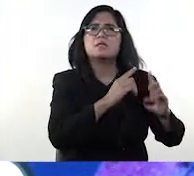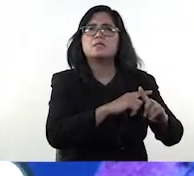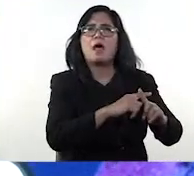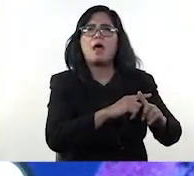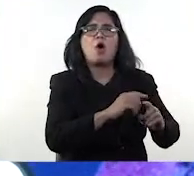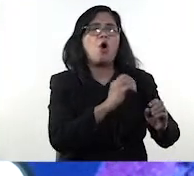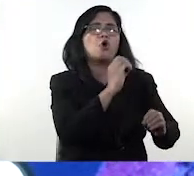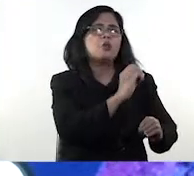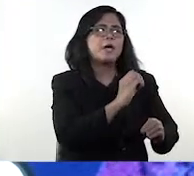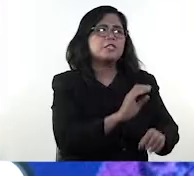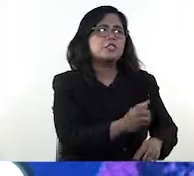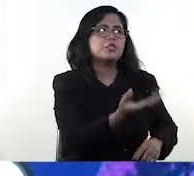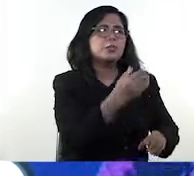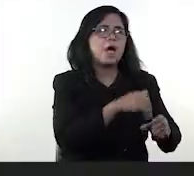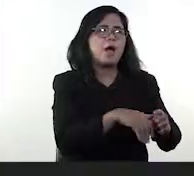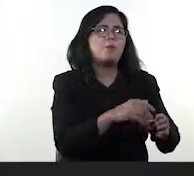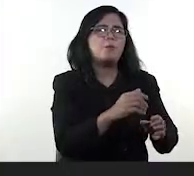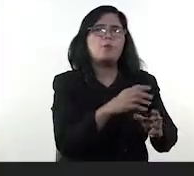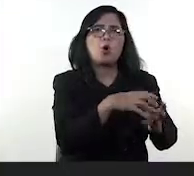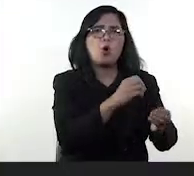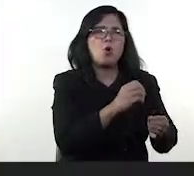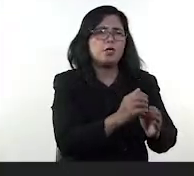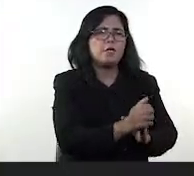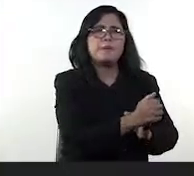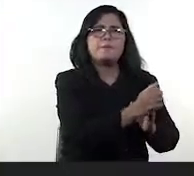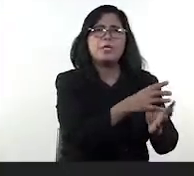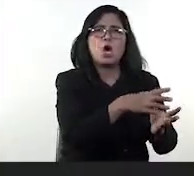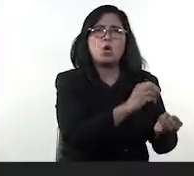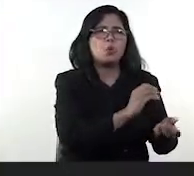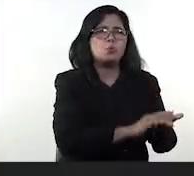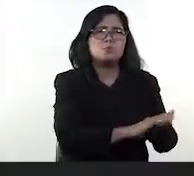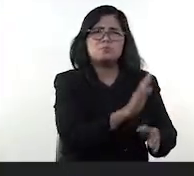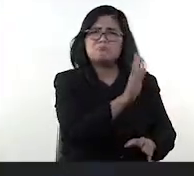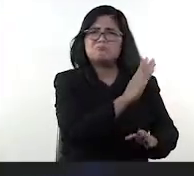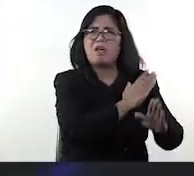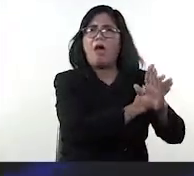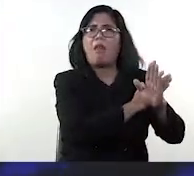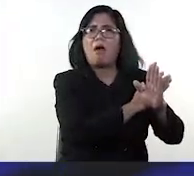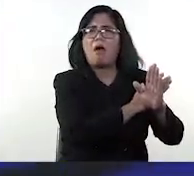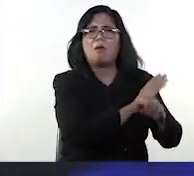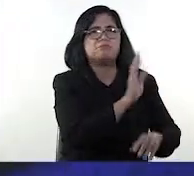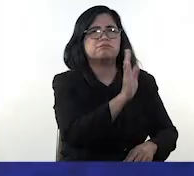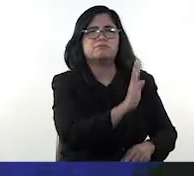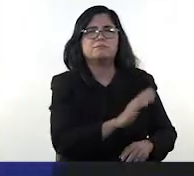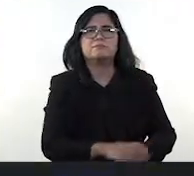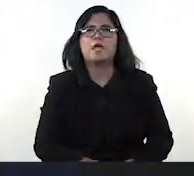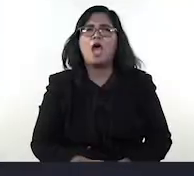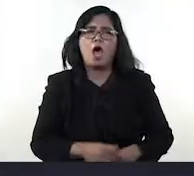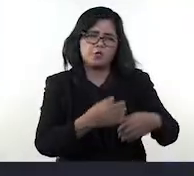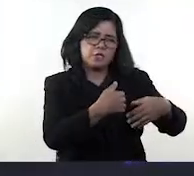akan hidup dalam roh dipimpin Roh Kudus no harus ada sesuatu yang kita tinggalkan